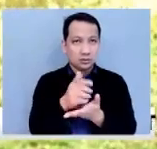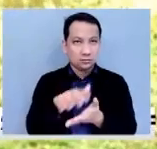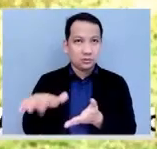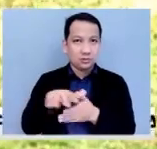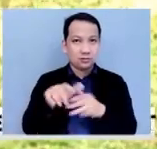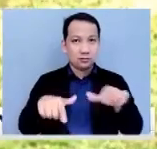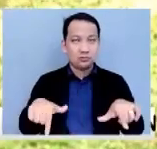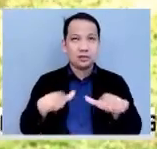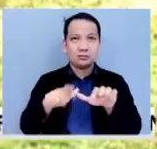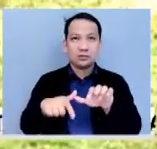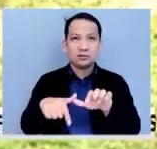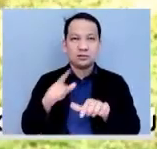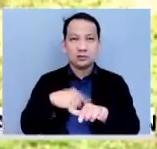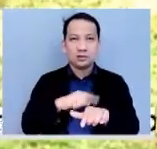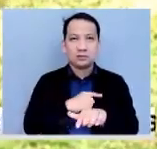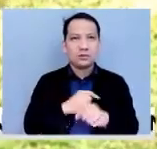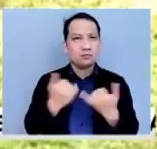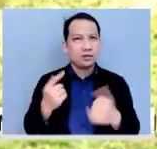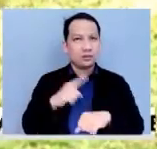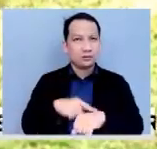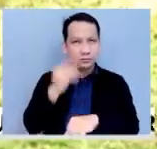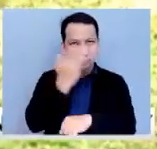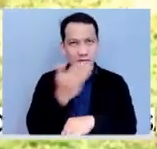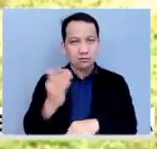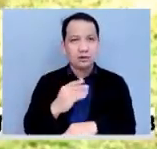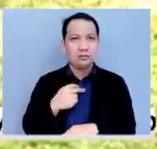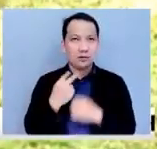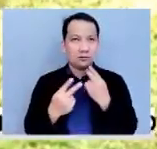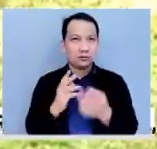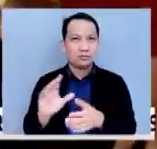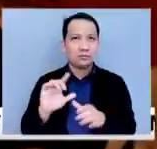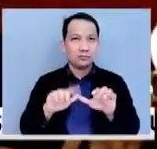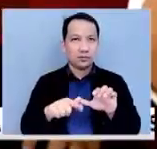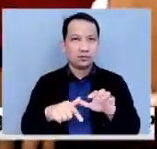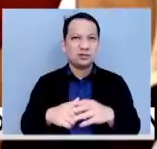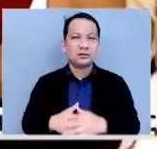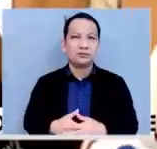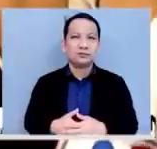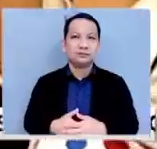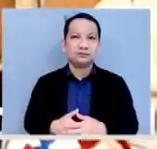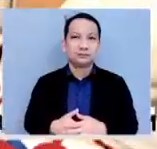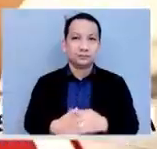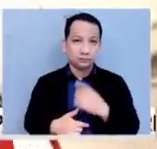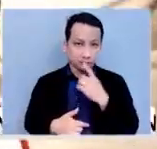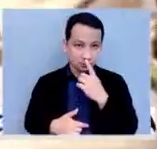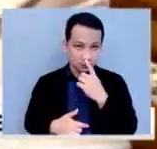naming PWD, panahon na para magkaboses ang PWD.